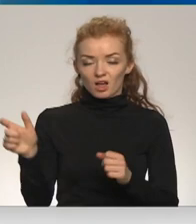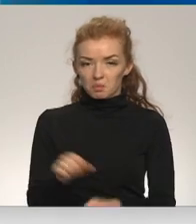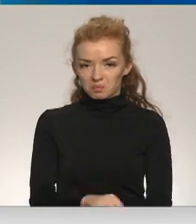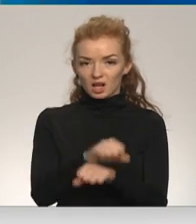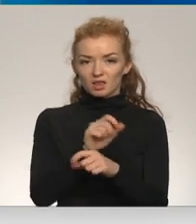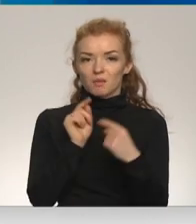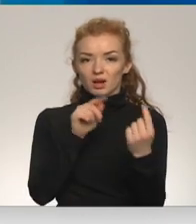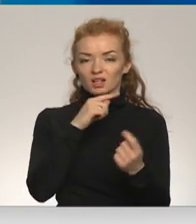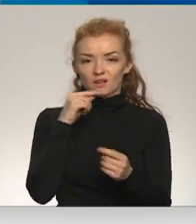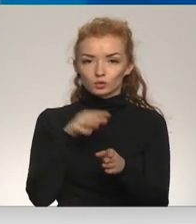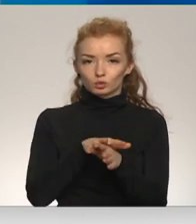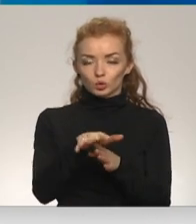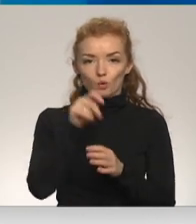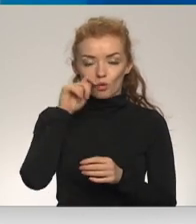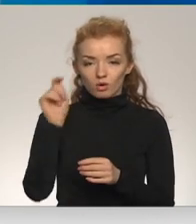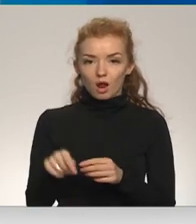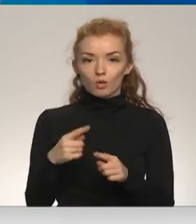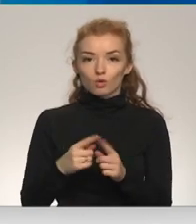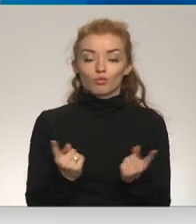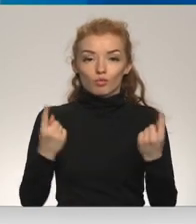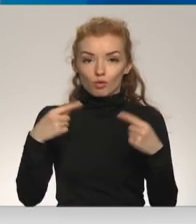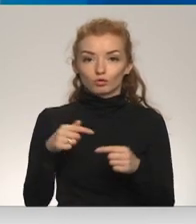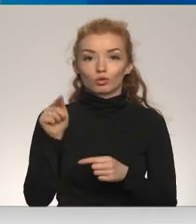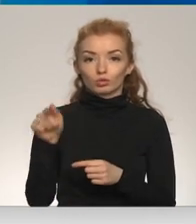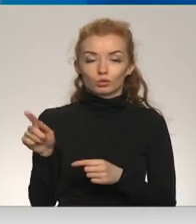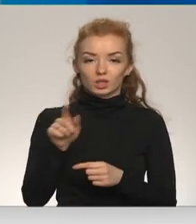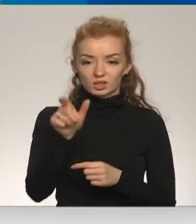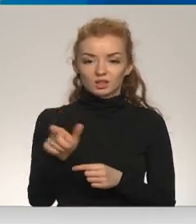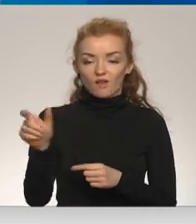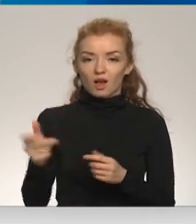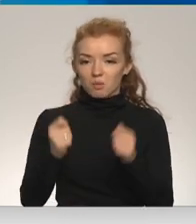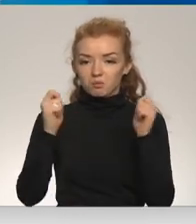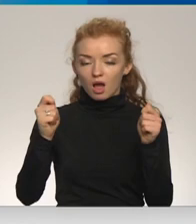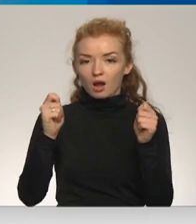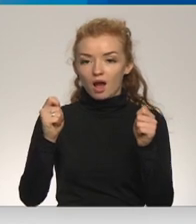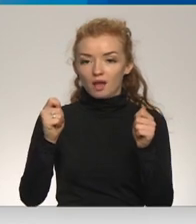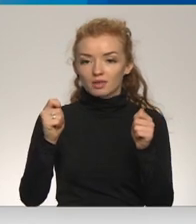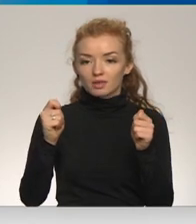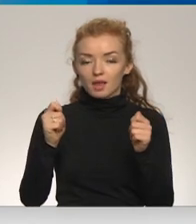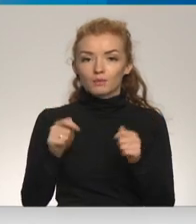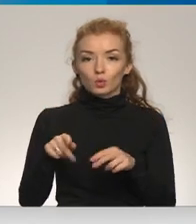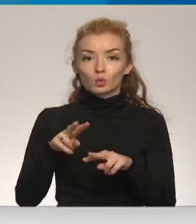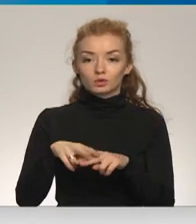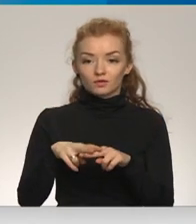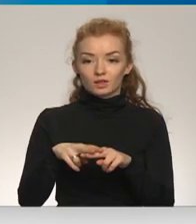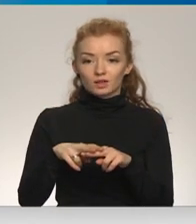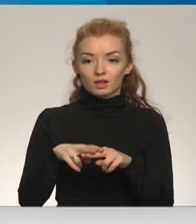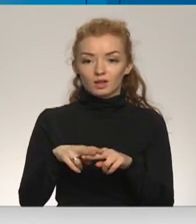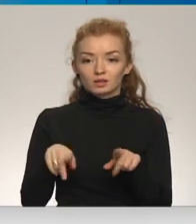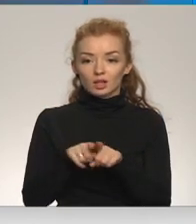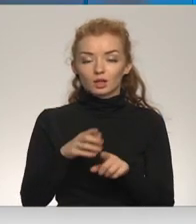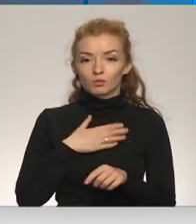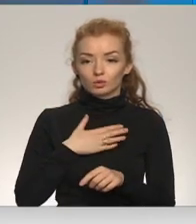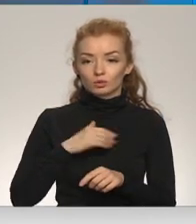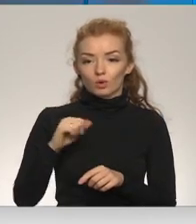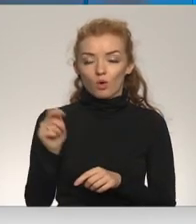pret Krievijas iebrukumu Ukrainā. Un arī šobrīd tur ir cilvēki ar plakātiem. Savukārt, turpat uz vietas ir arī mūsu